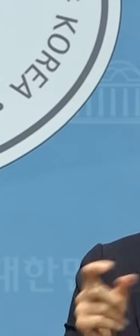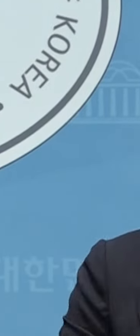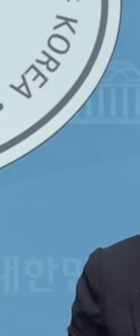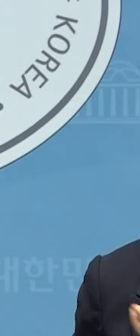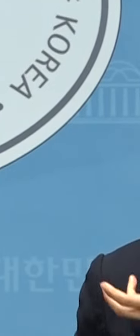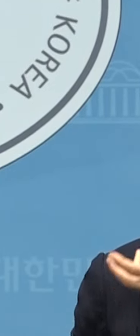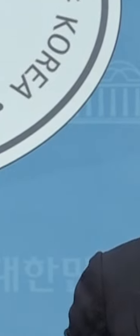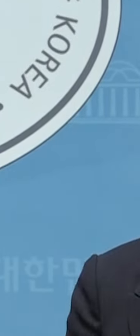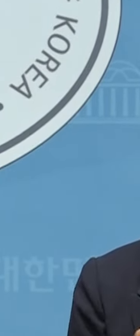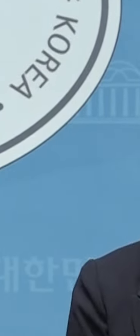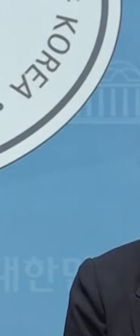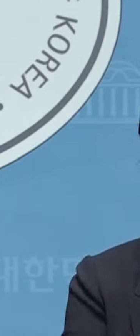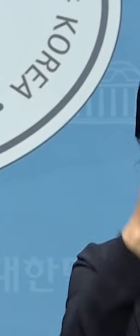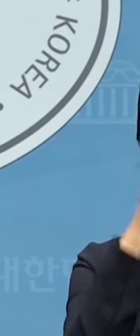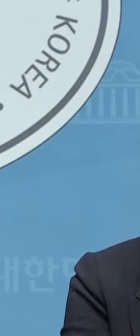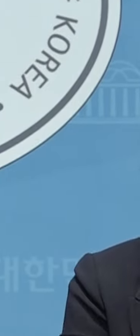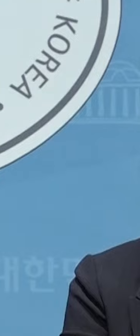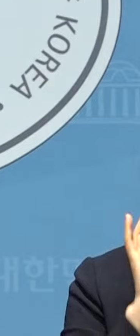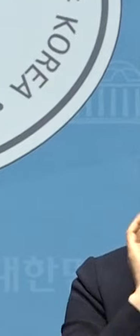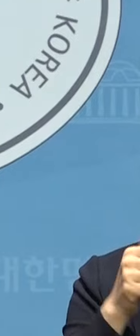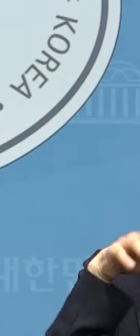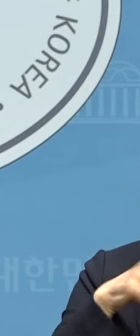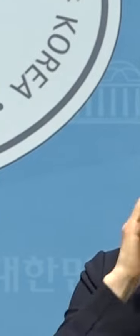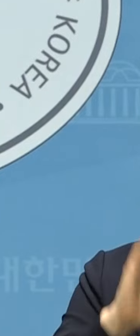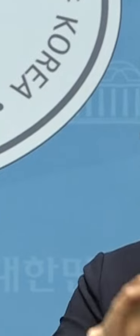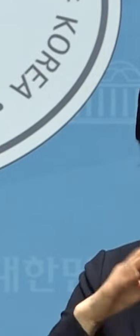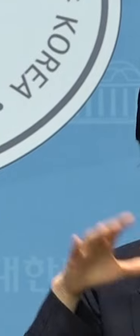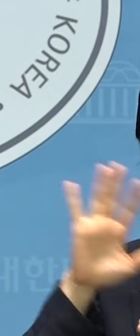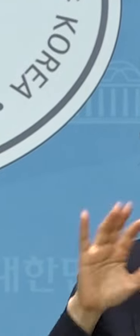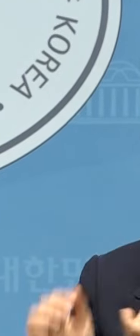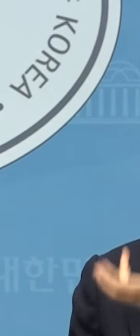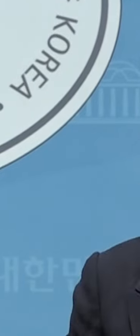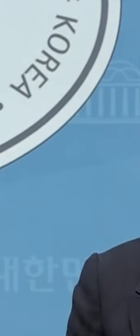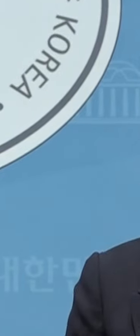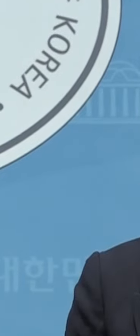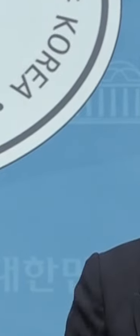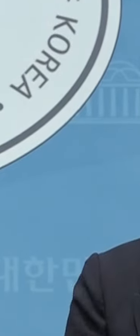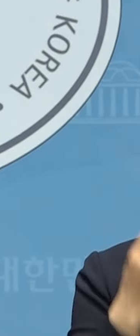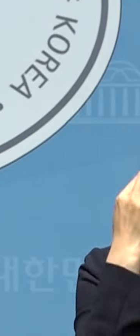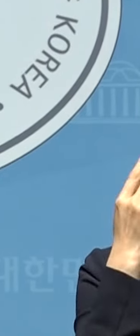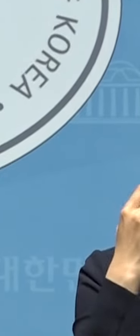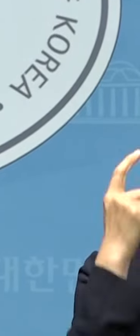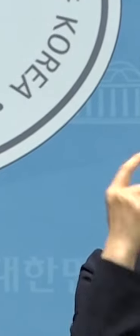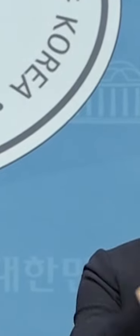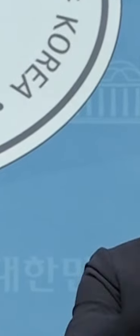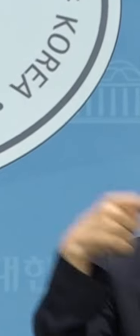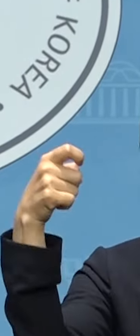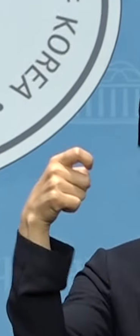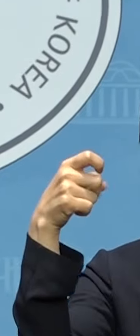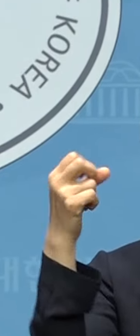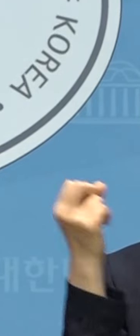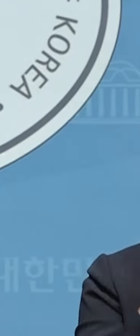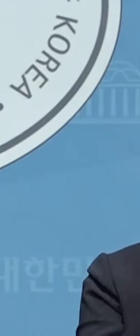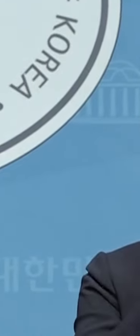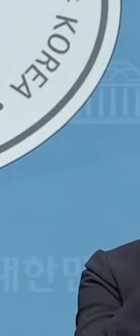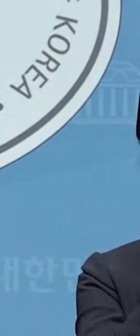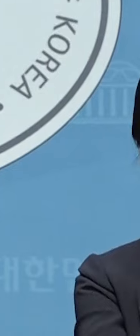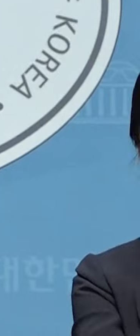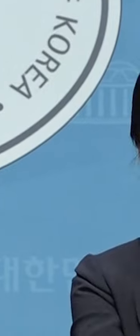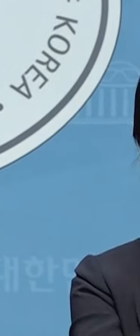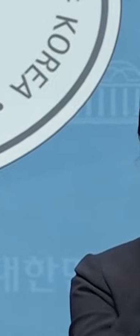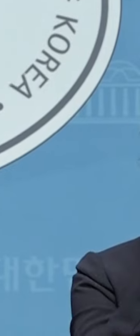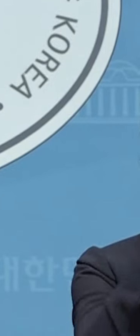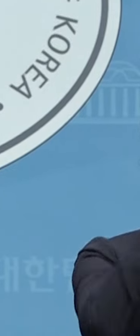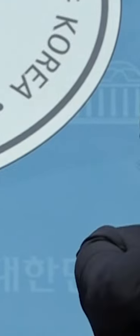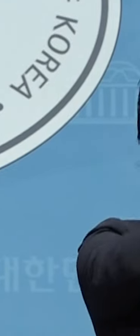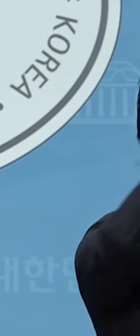강행했습니다 결국 대통령실은 북한 무인기와 미군 도청에 뚫리고 말았습니다 김현 후보자는